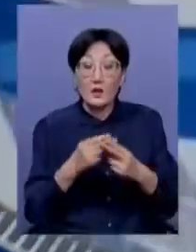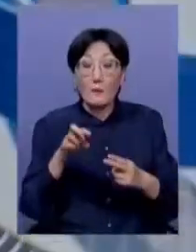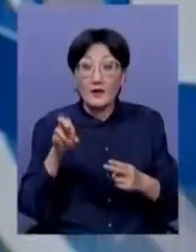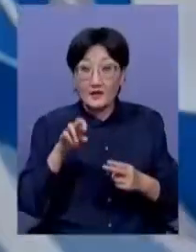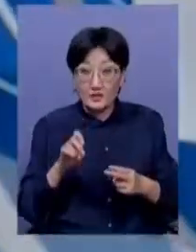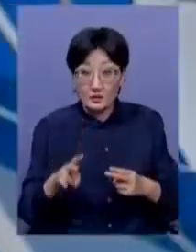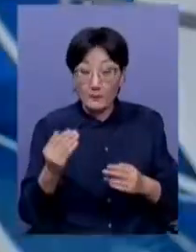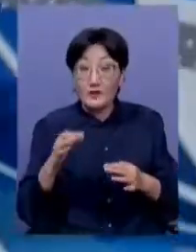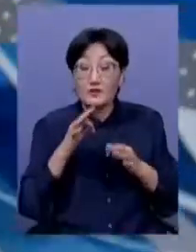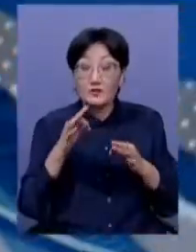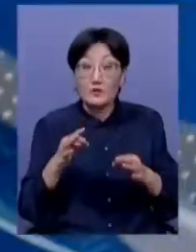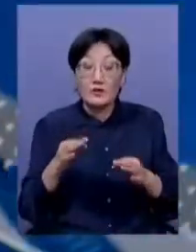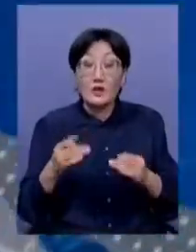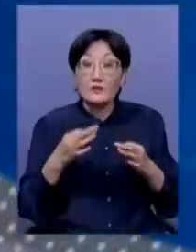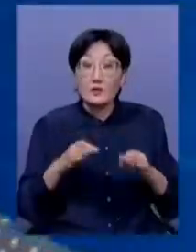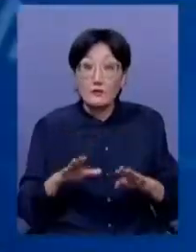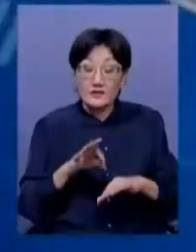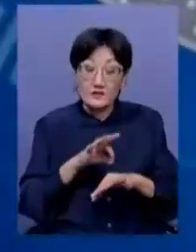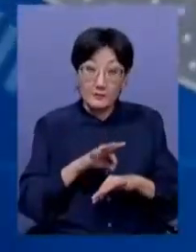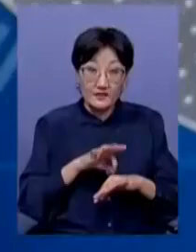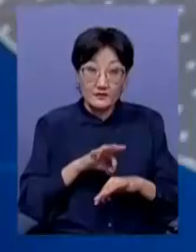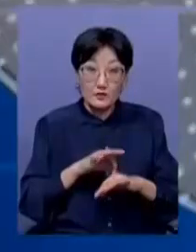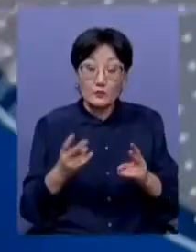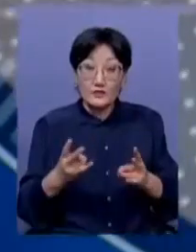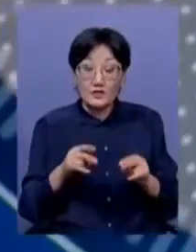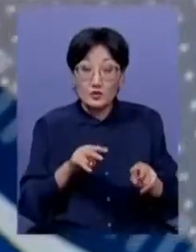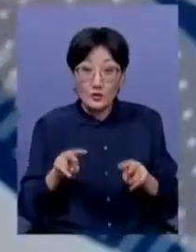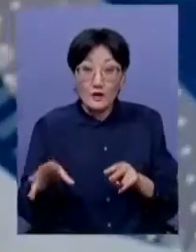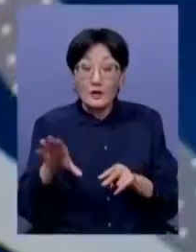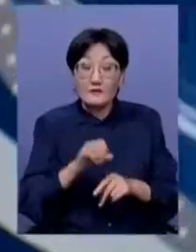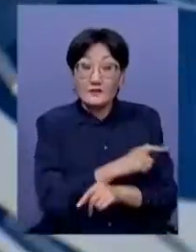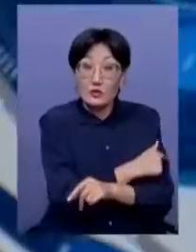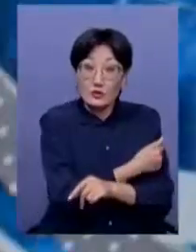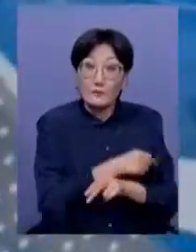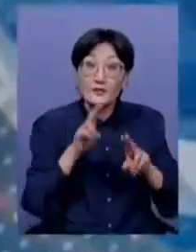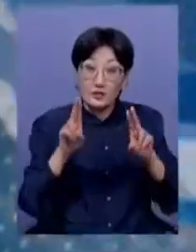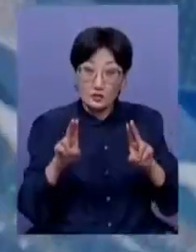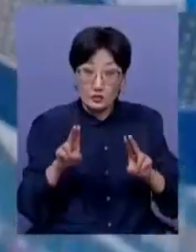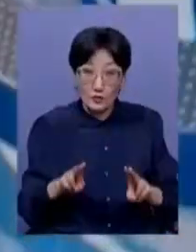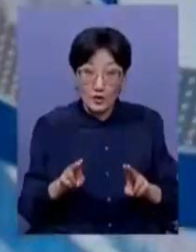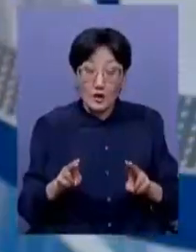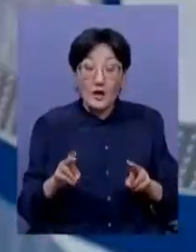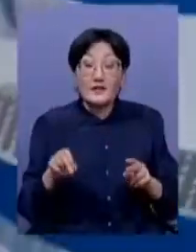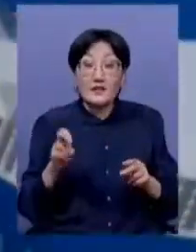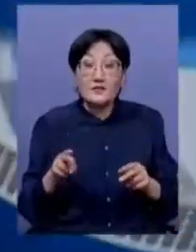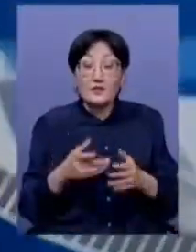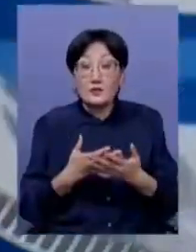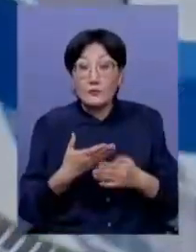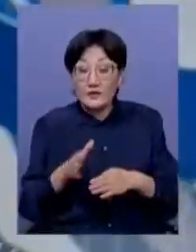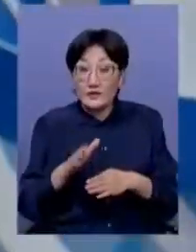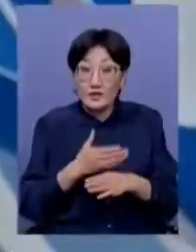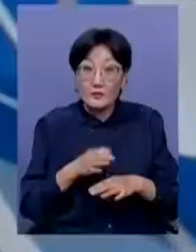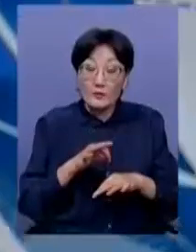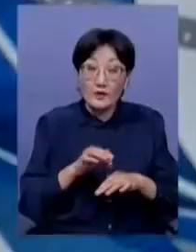Турдалина. По ее словам, для недопущения заболеваемости нужно соблюдать все меры предосторожности. Но вот как различить Кавасаки